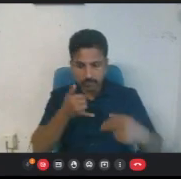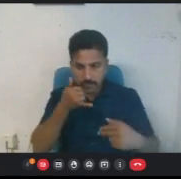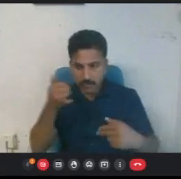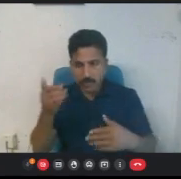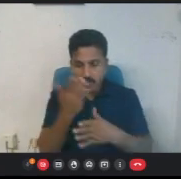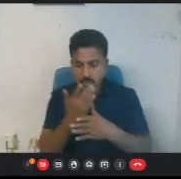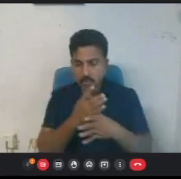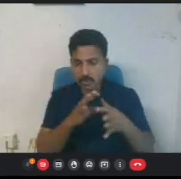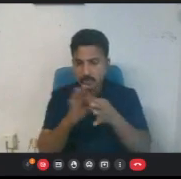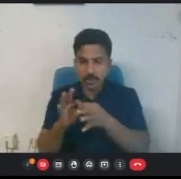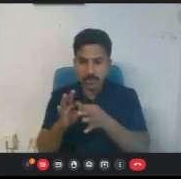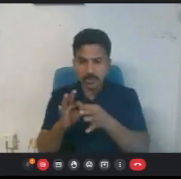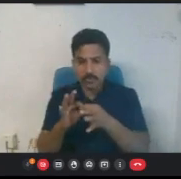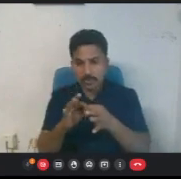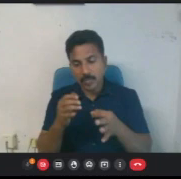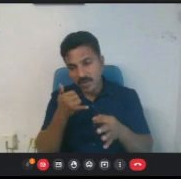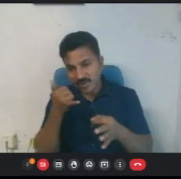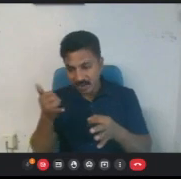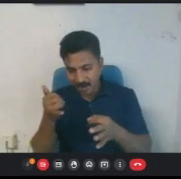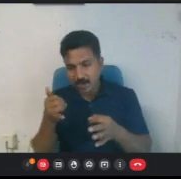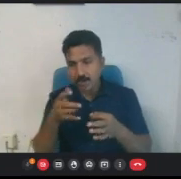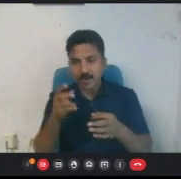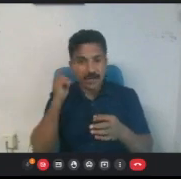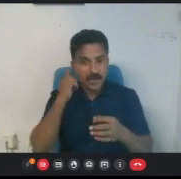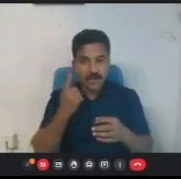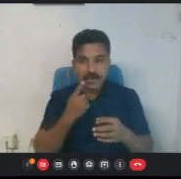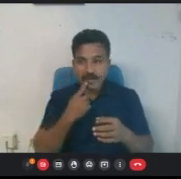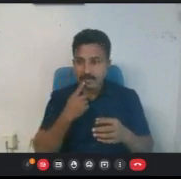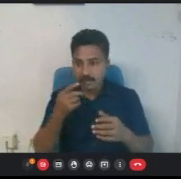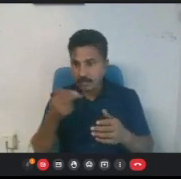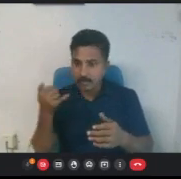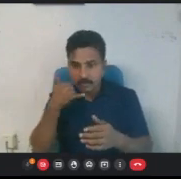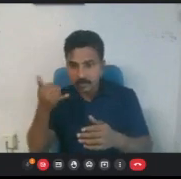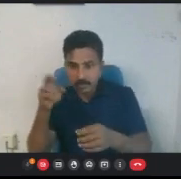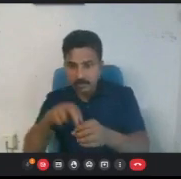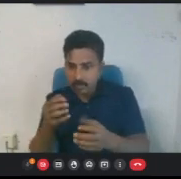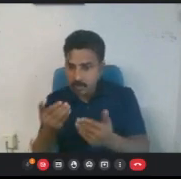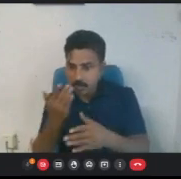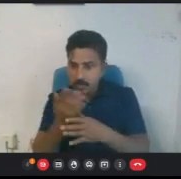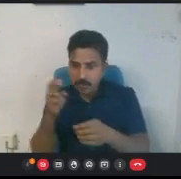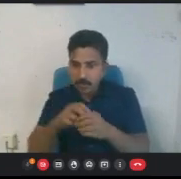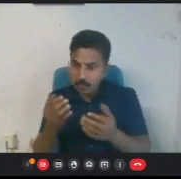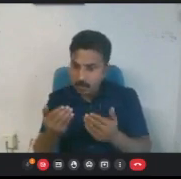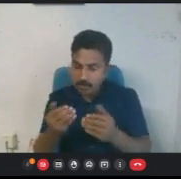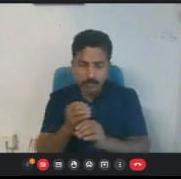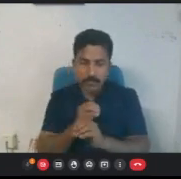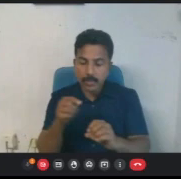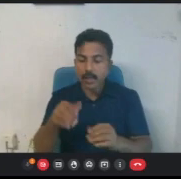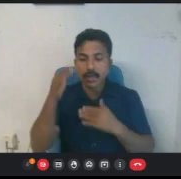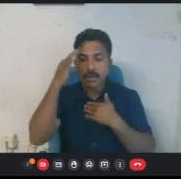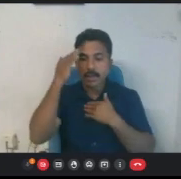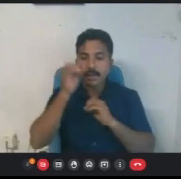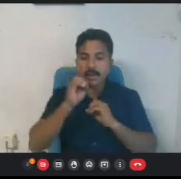സംബന്ധമായ ഇതിനകത്തേക്ക് അപ്ലൈ ചെയ്യുന്നതിന് കേൾവിക്കുറവുള്ളവർക്ക് സാധിക്കില്ല. പക്ഷേ ഇത് അറിയാത്ത രീതിയിൽ ഇതിൽ